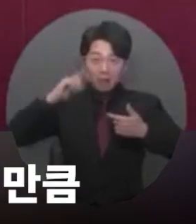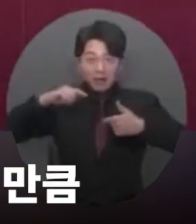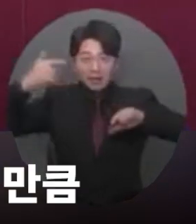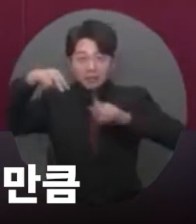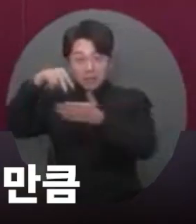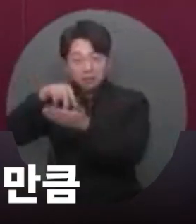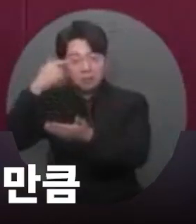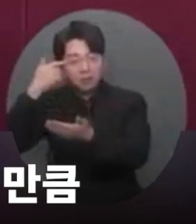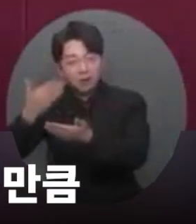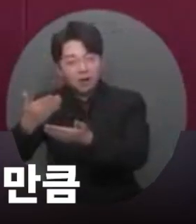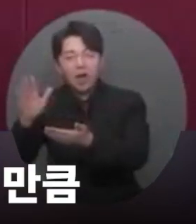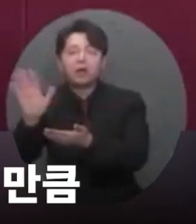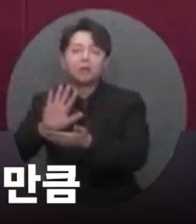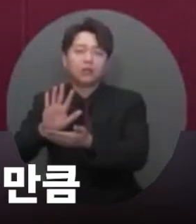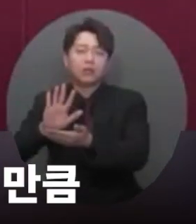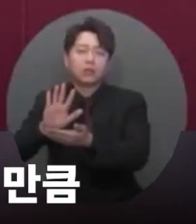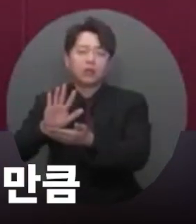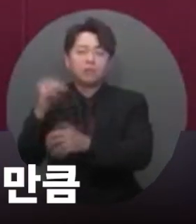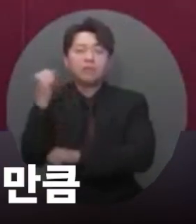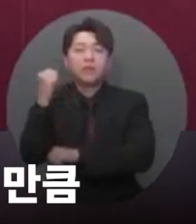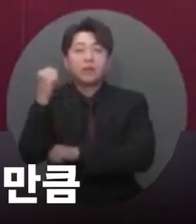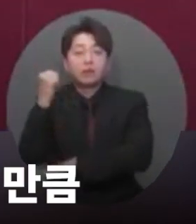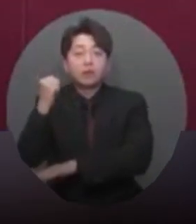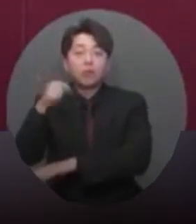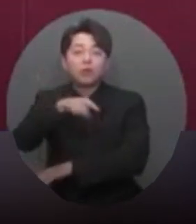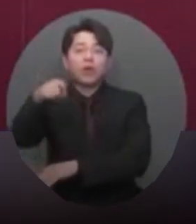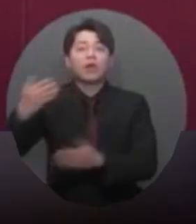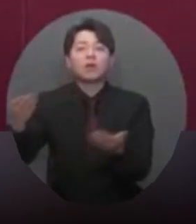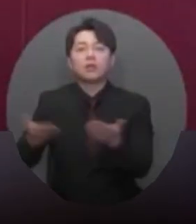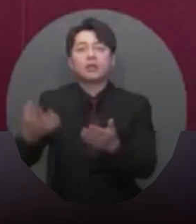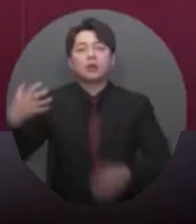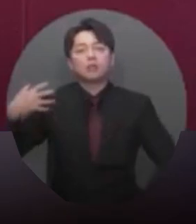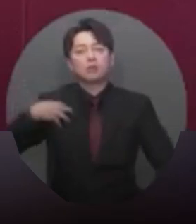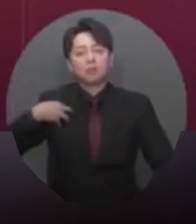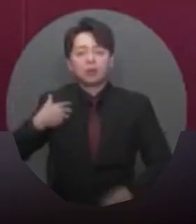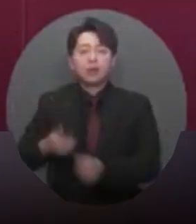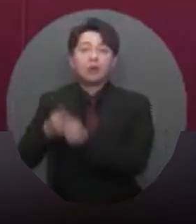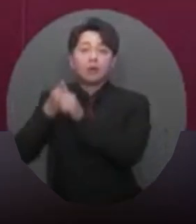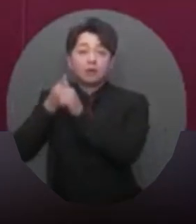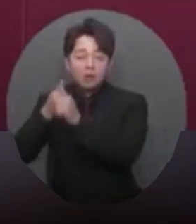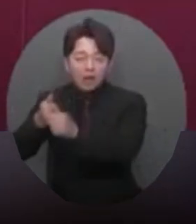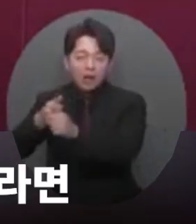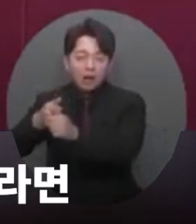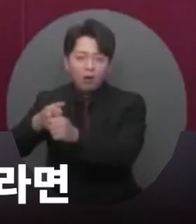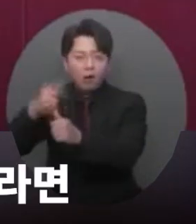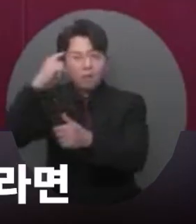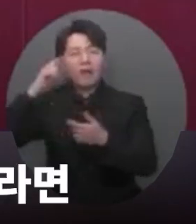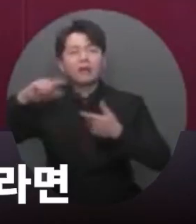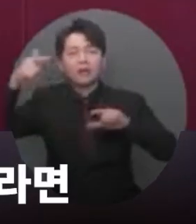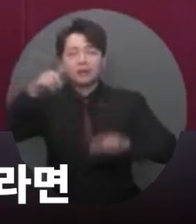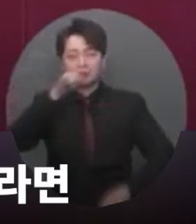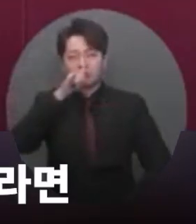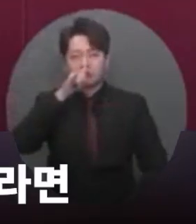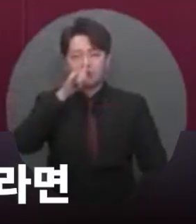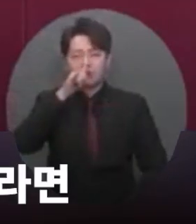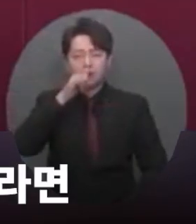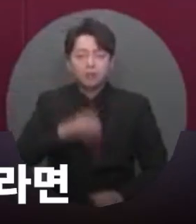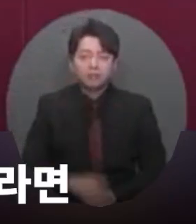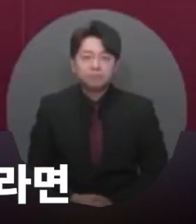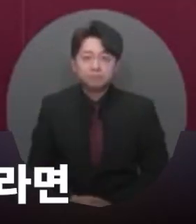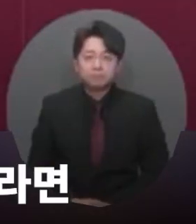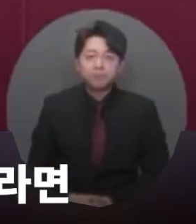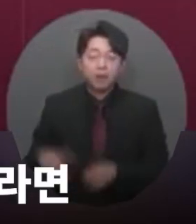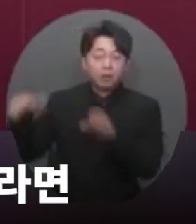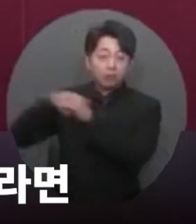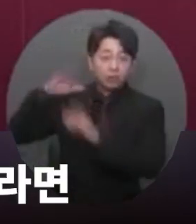부처가 자신들의 기본 업무 조차 오답을 낼 만큼 부실한 정보란 얘깁니까 대통령의 주의하고 있는 정부에서